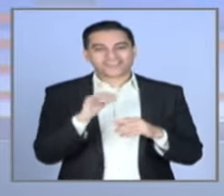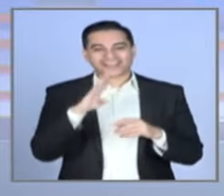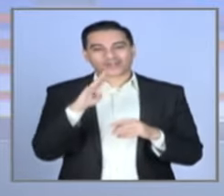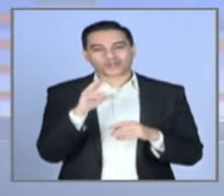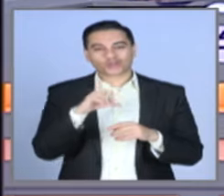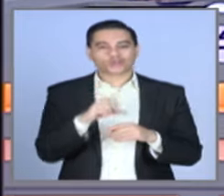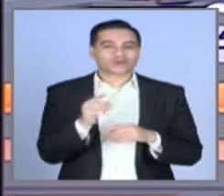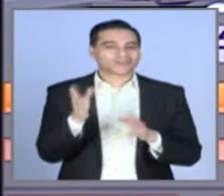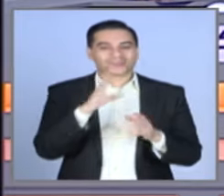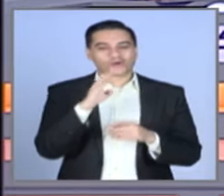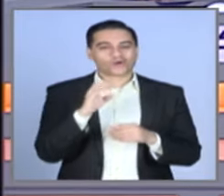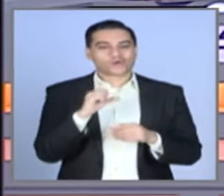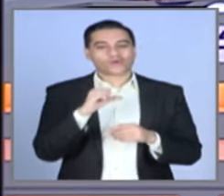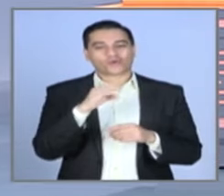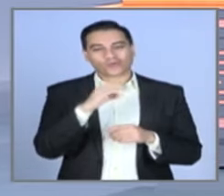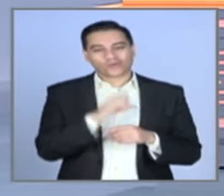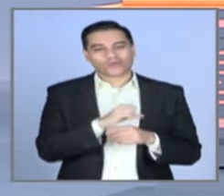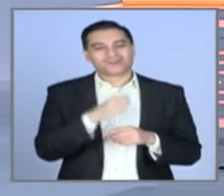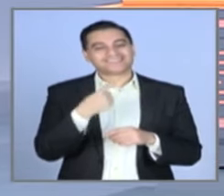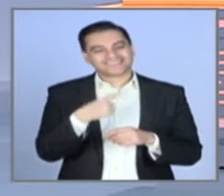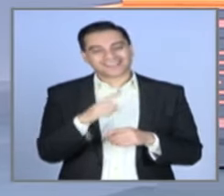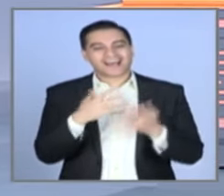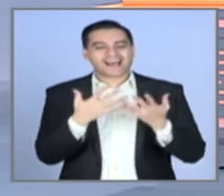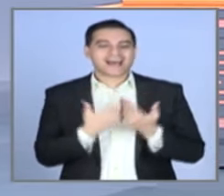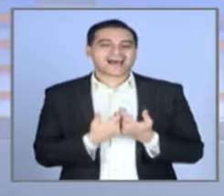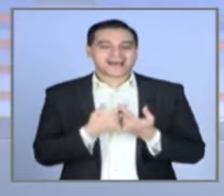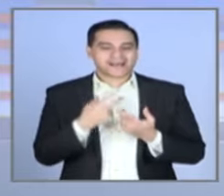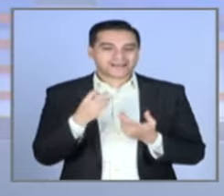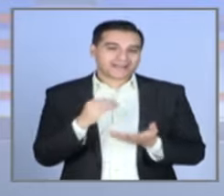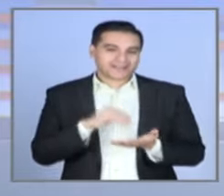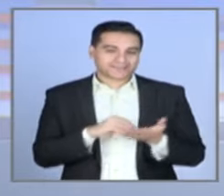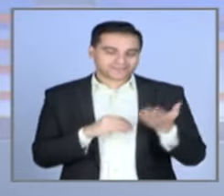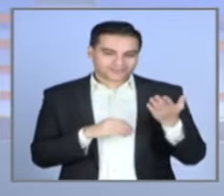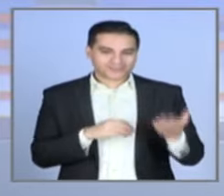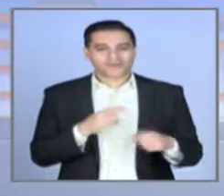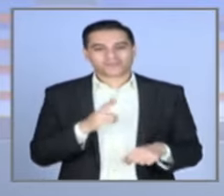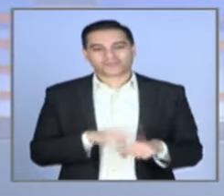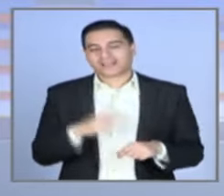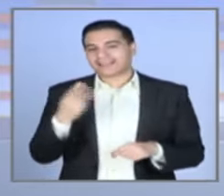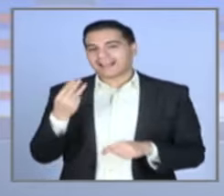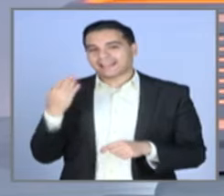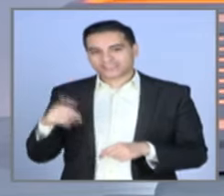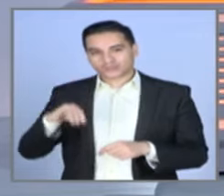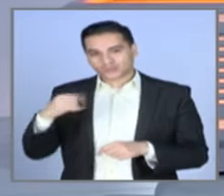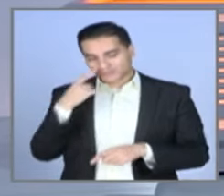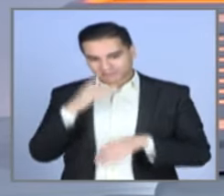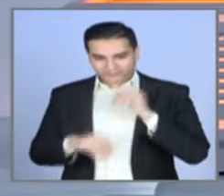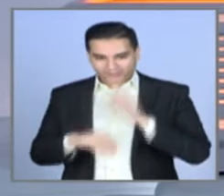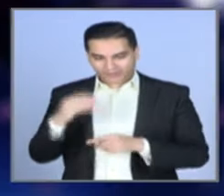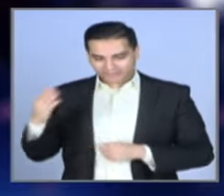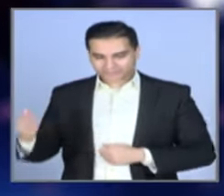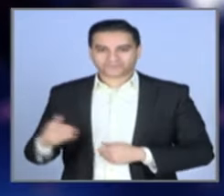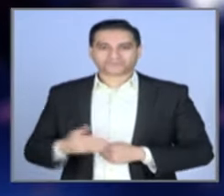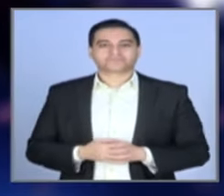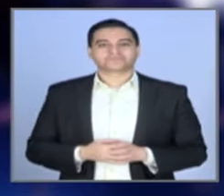الاسم. 25 للحياة 30 عائلة عيسى. وحان معاد الجوكر يا بلال.